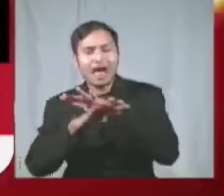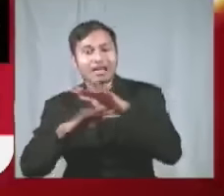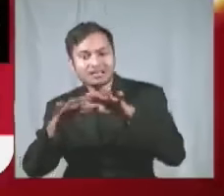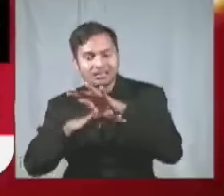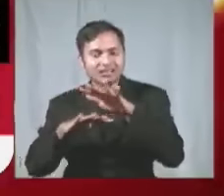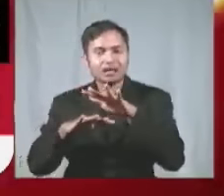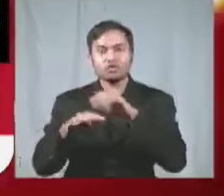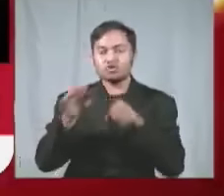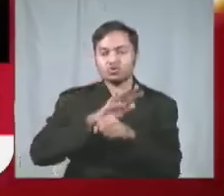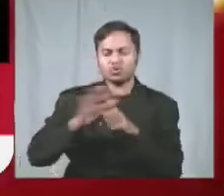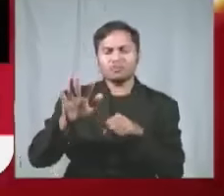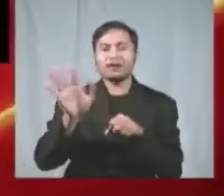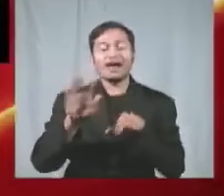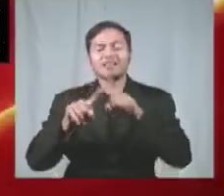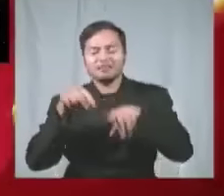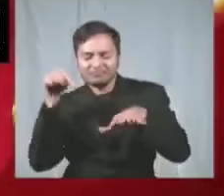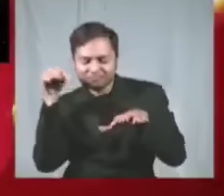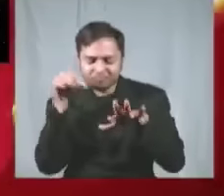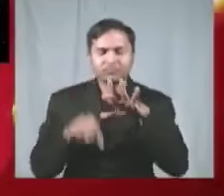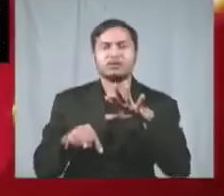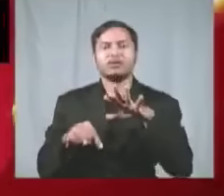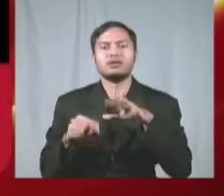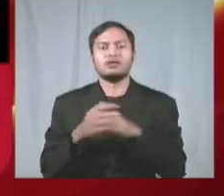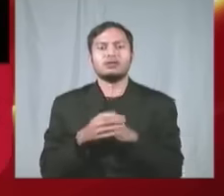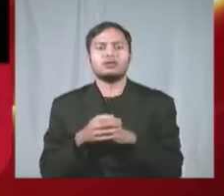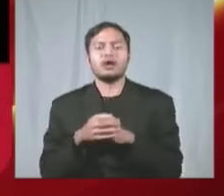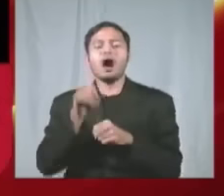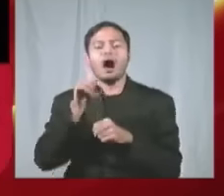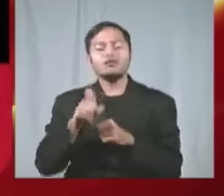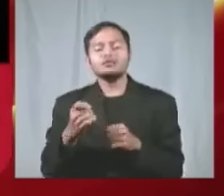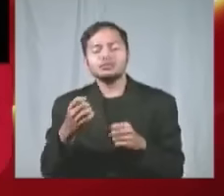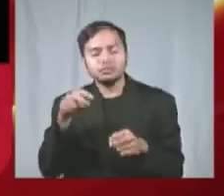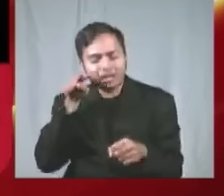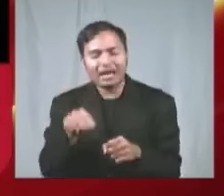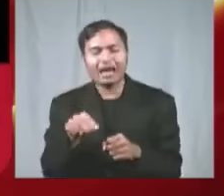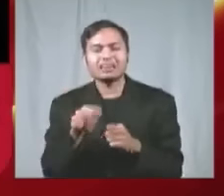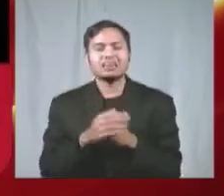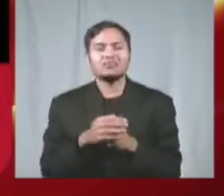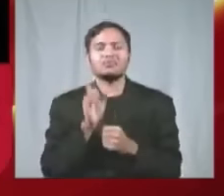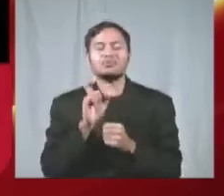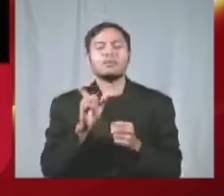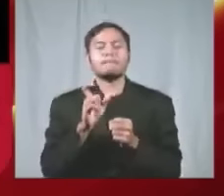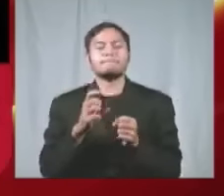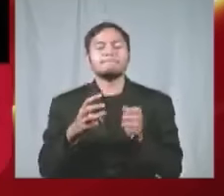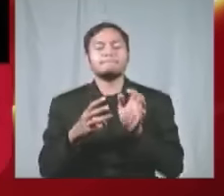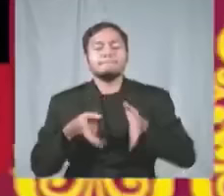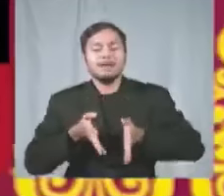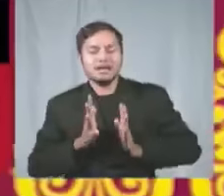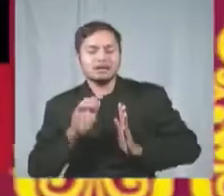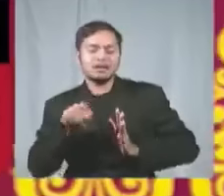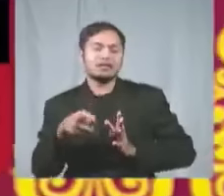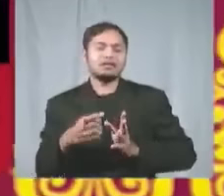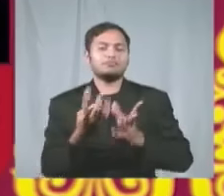penting untuk bagaimana membuat Kota Medan ini bersih dari sampah. Itu saya kira poin yang paling perlu untuk Bapak jelaskan dan